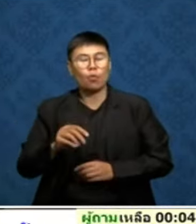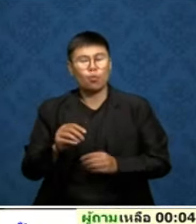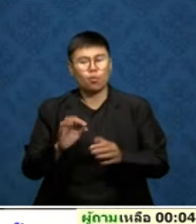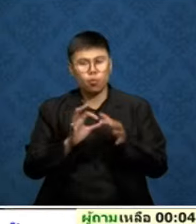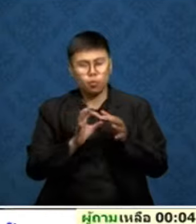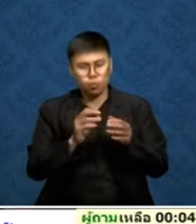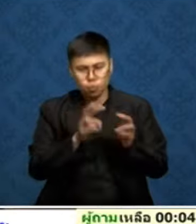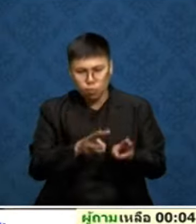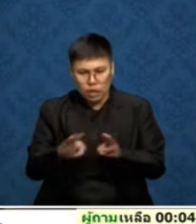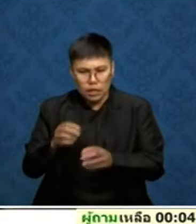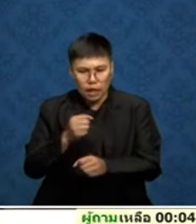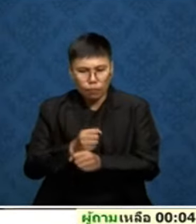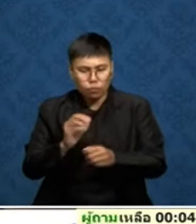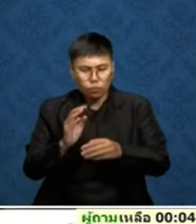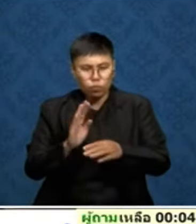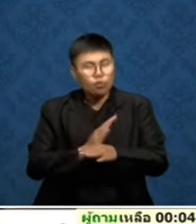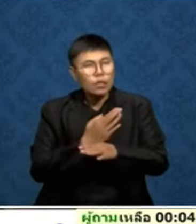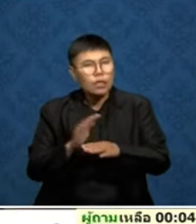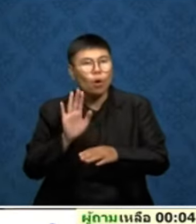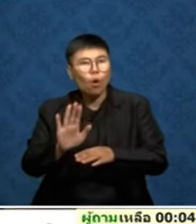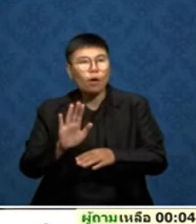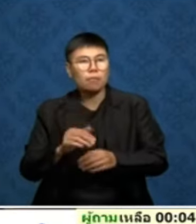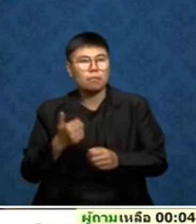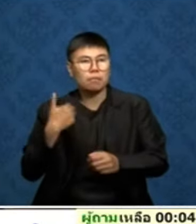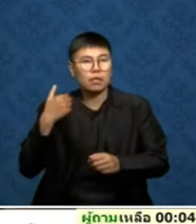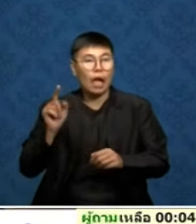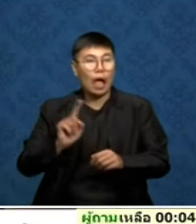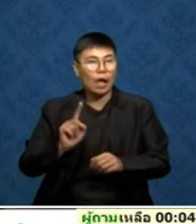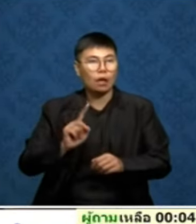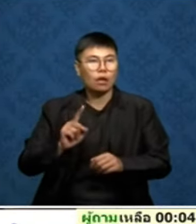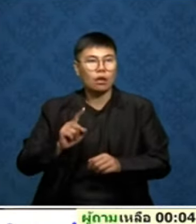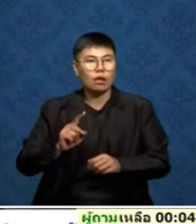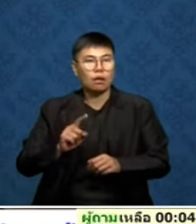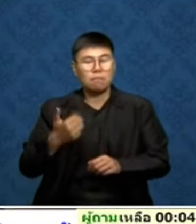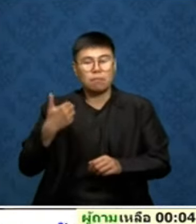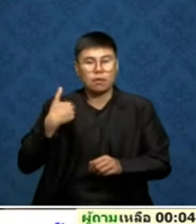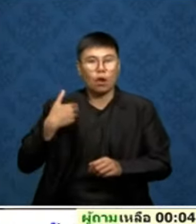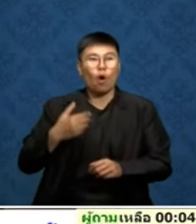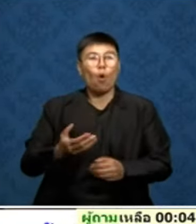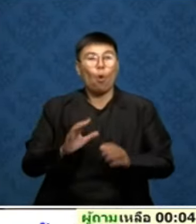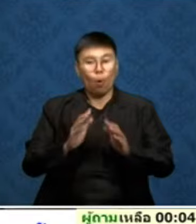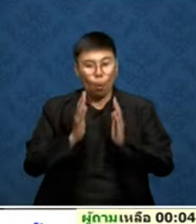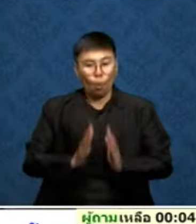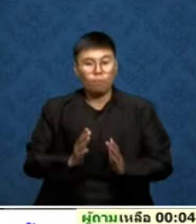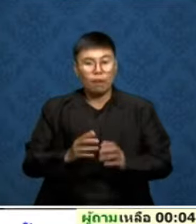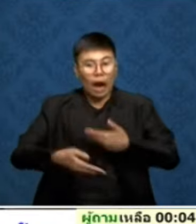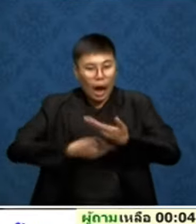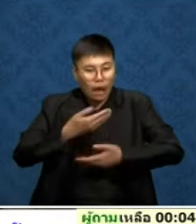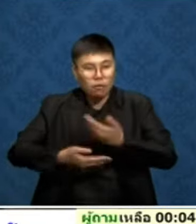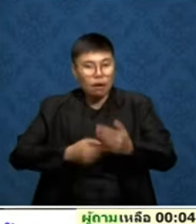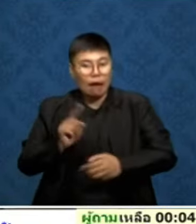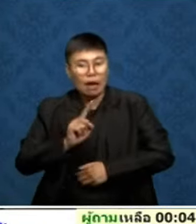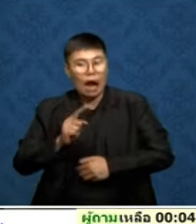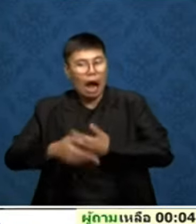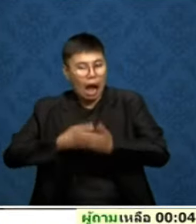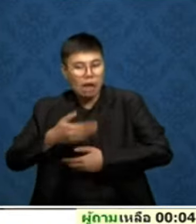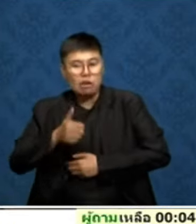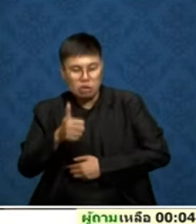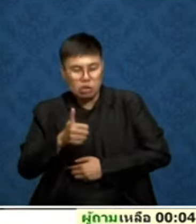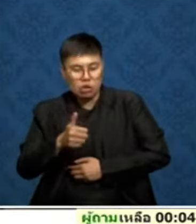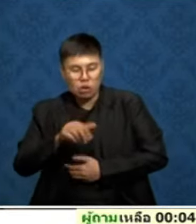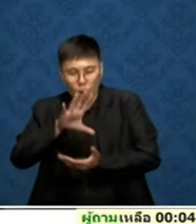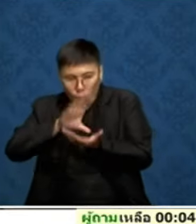ดีมากๆเลยครับคือเขาตอนแรกเขาก็เปิดพื้นที่ครับให้คนมาขายของครับแต่พอสินค้าชิ้นไหนขายดีครับก็เก็บข้อมูลผู้บริโภ